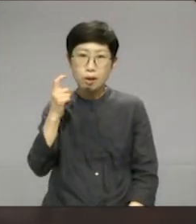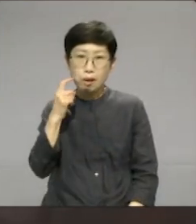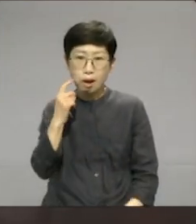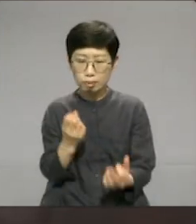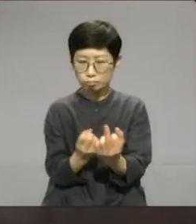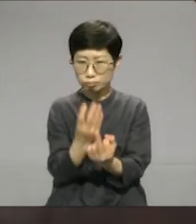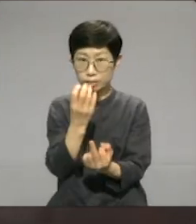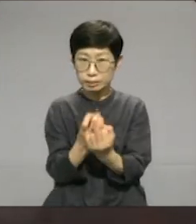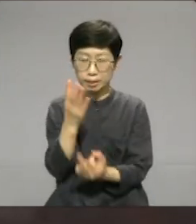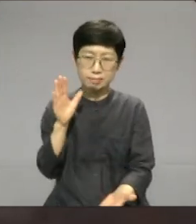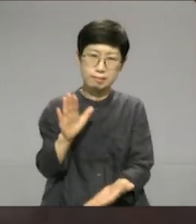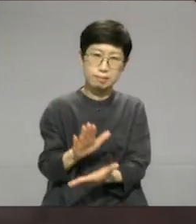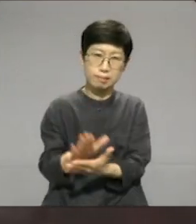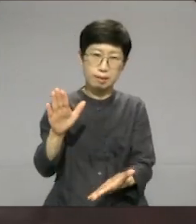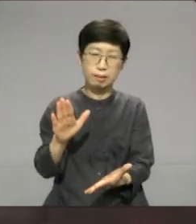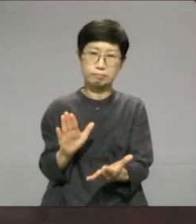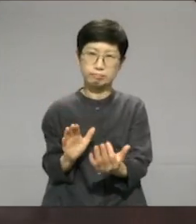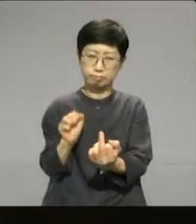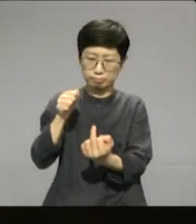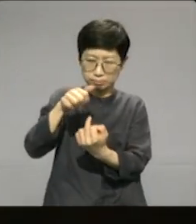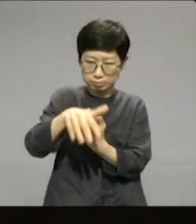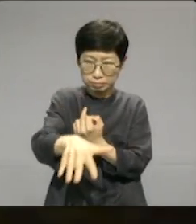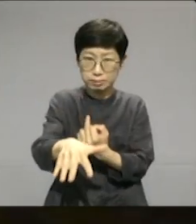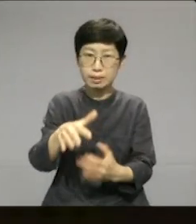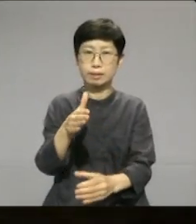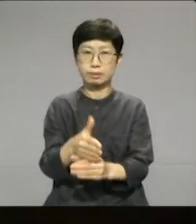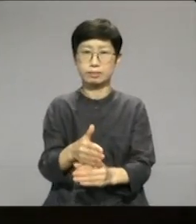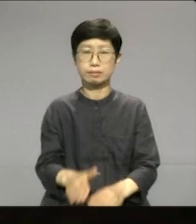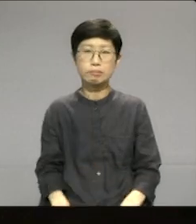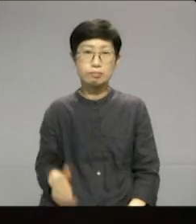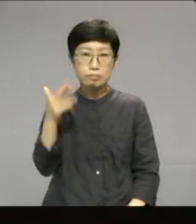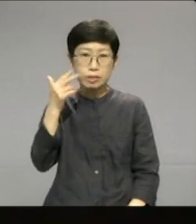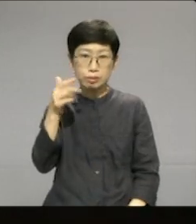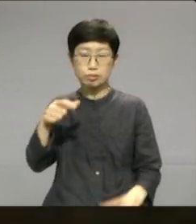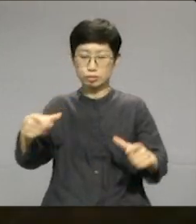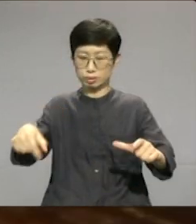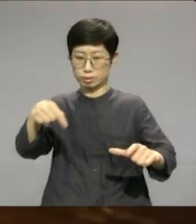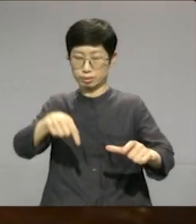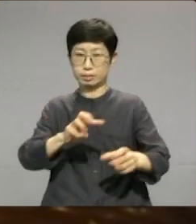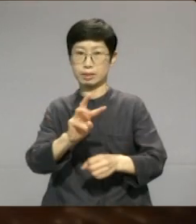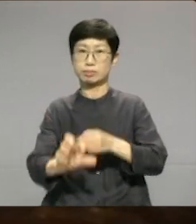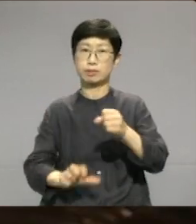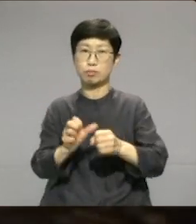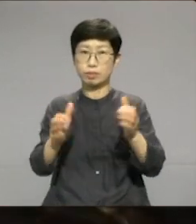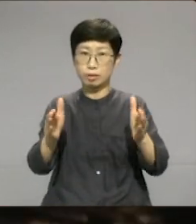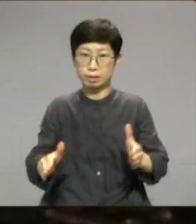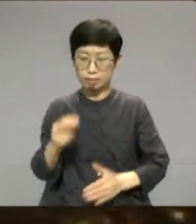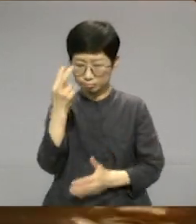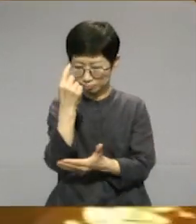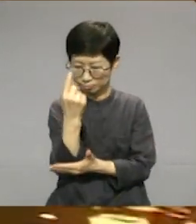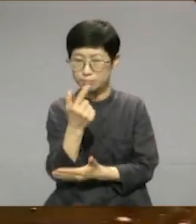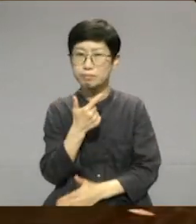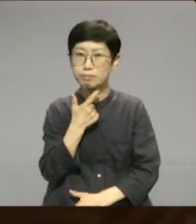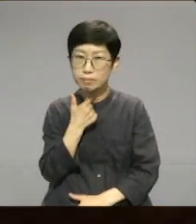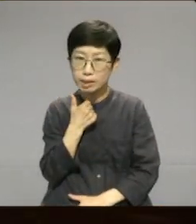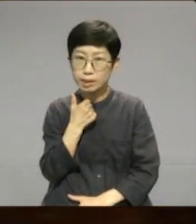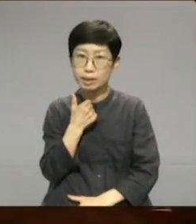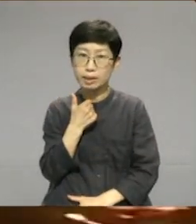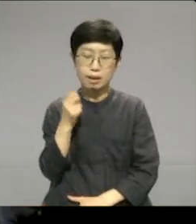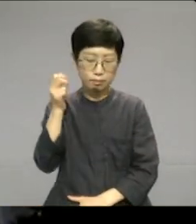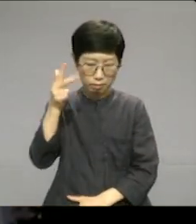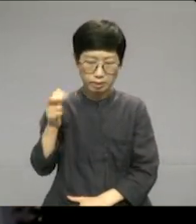인공화산에서 용암이 힘차게 분출합니다. 미국 라스베이거스를 35년 동안 지켜온 미라지